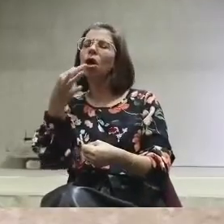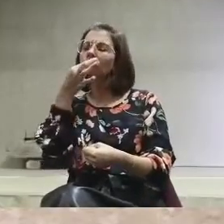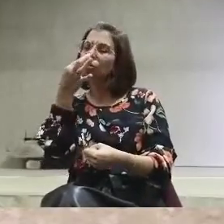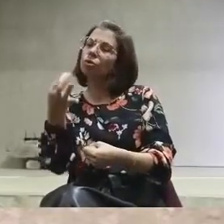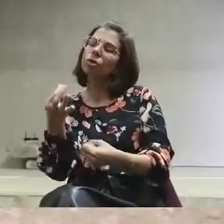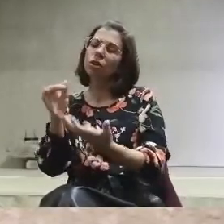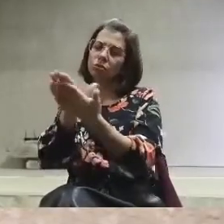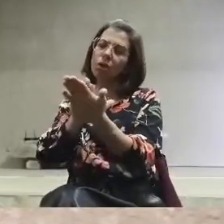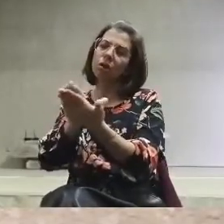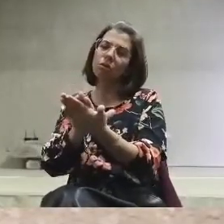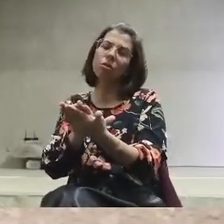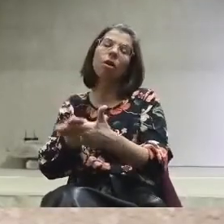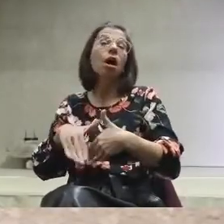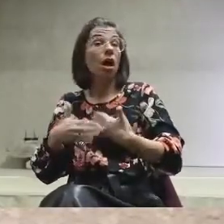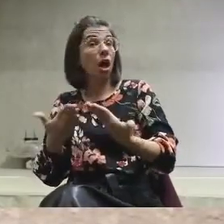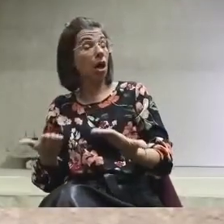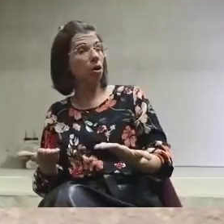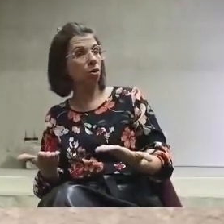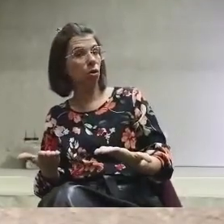on te pardonne.